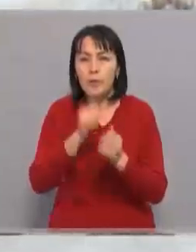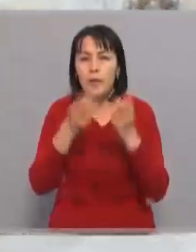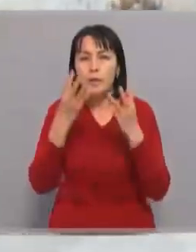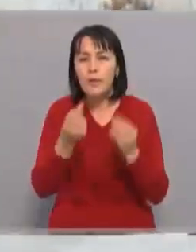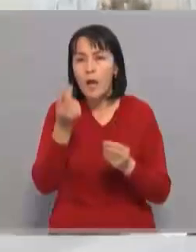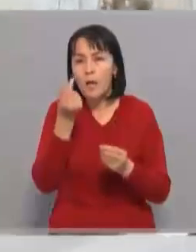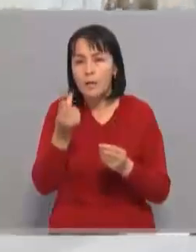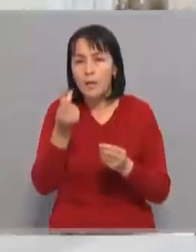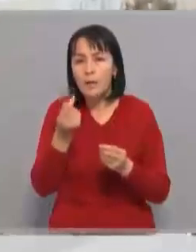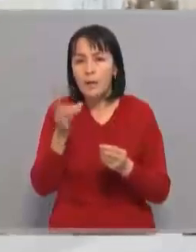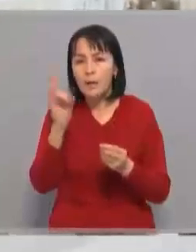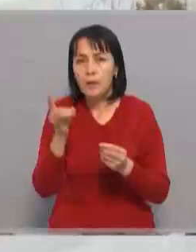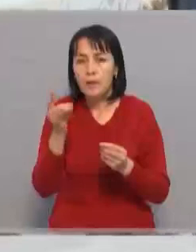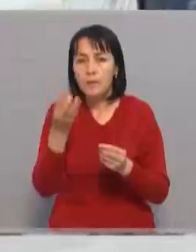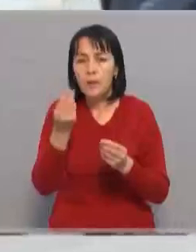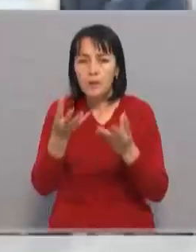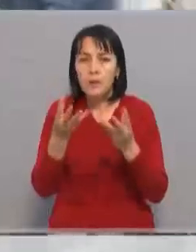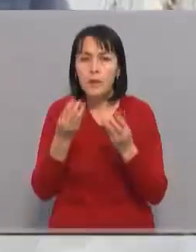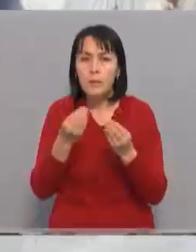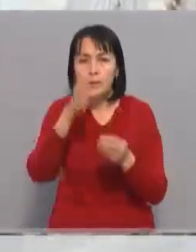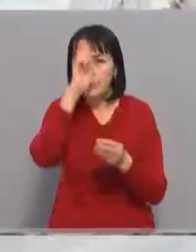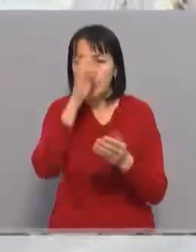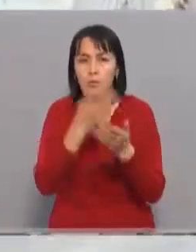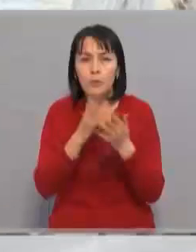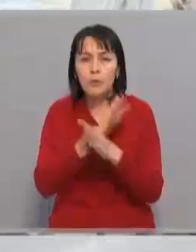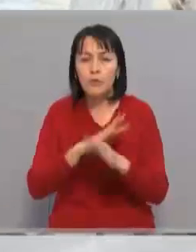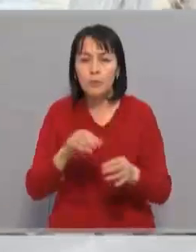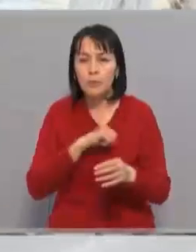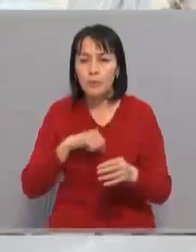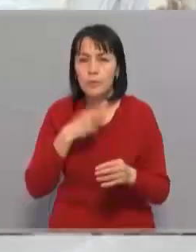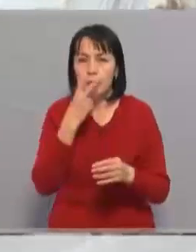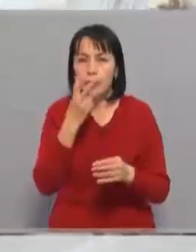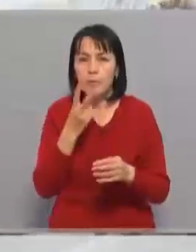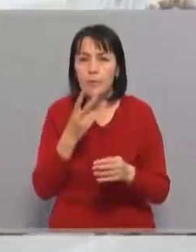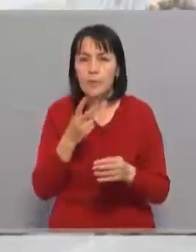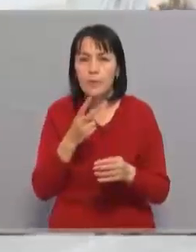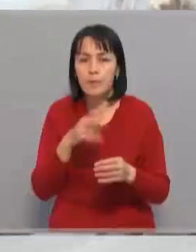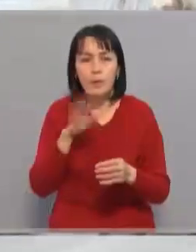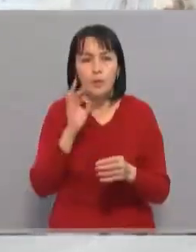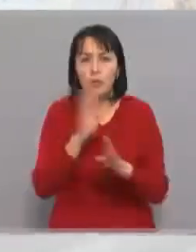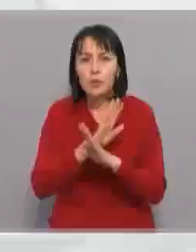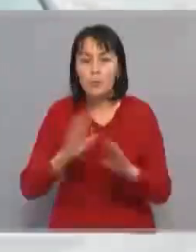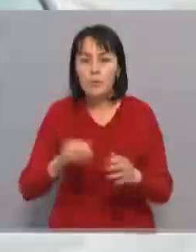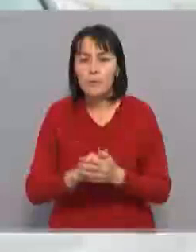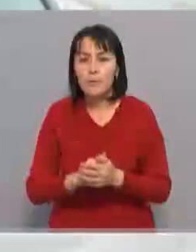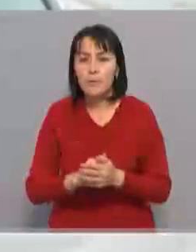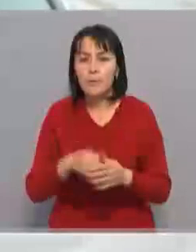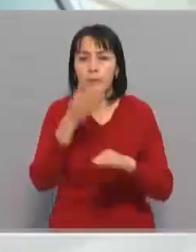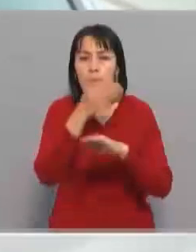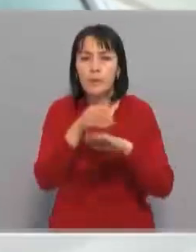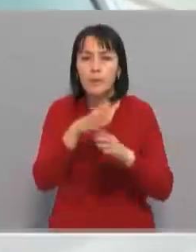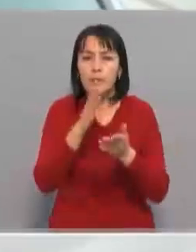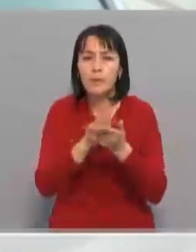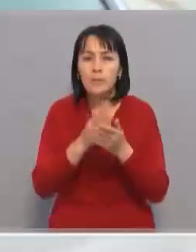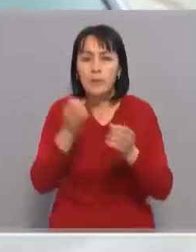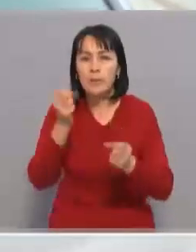өкіметтен ақша сұрап атқан жоқпыз. Өз алдымызға өзіміз бала шағамыз тауып нәпақамызды айырып жүрміз. Мен қосылмаймын, дұрыс емес бұл тірлік. Кредит бар,